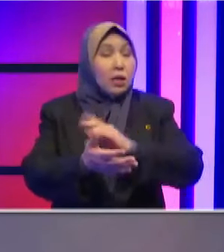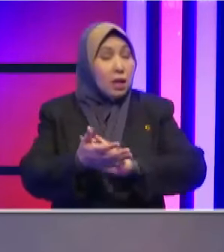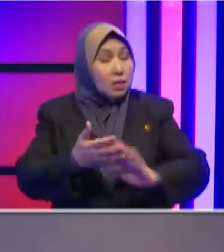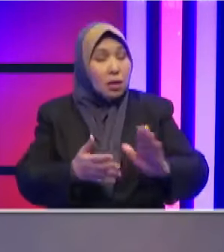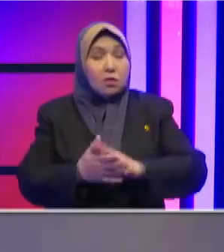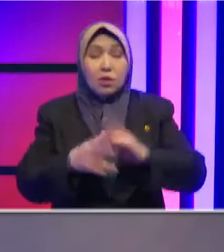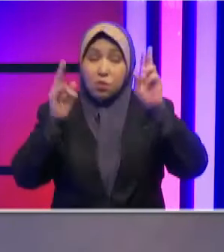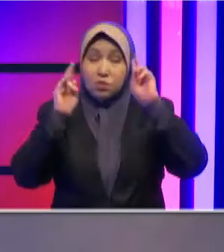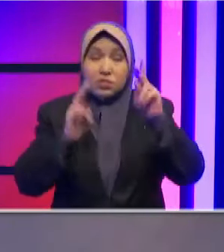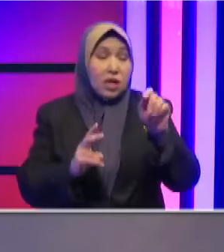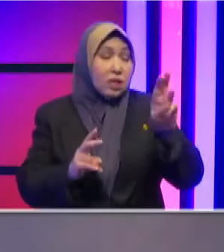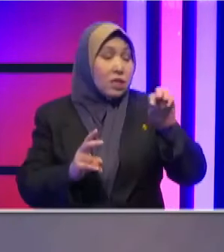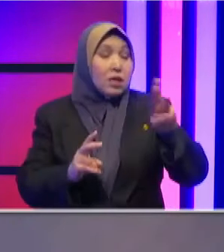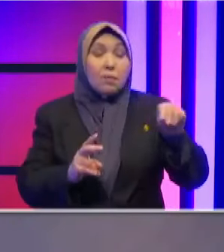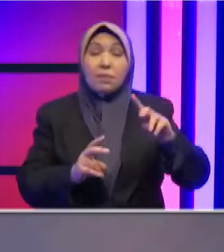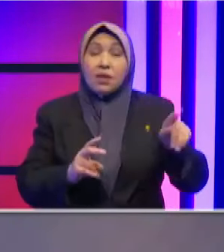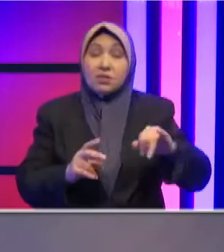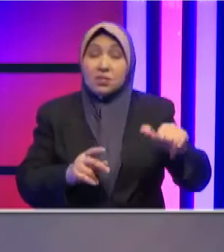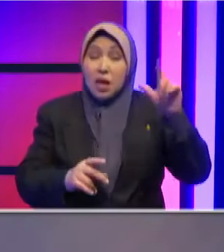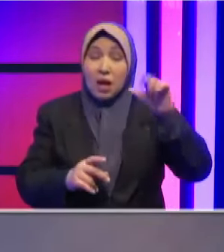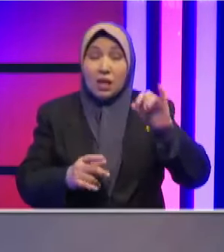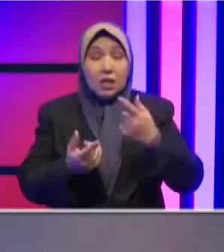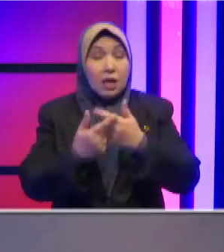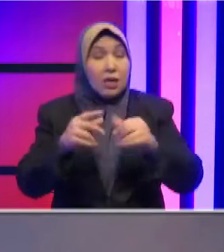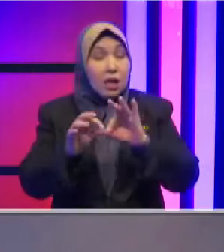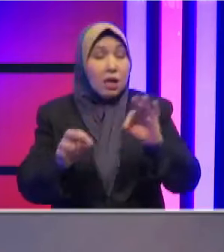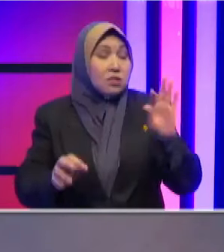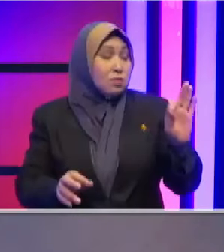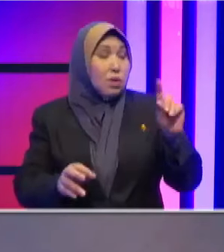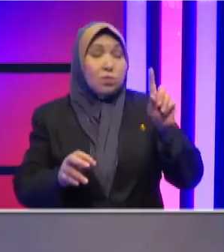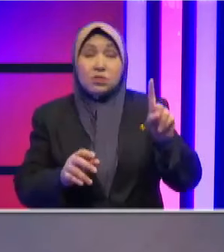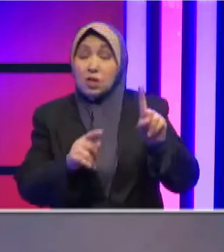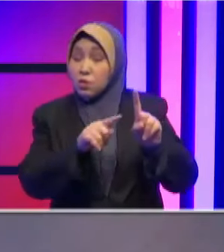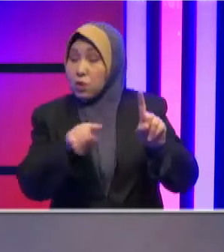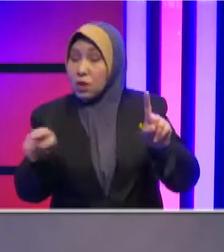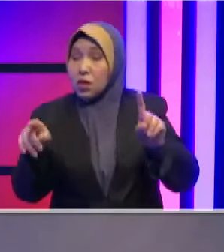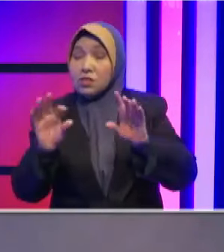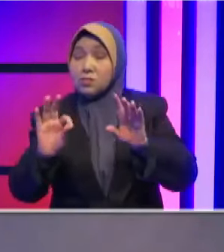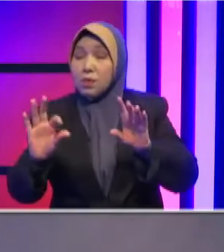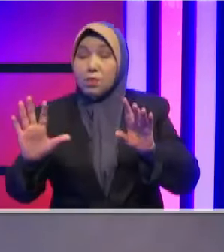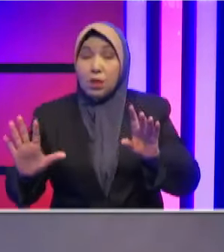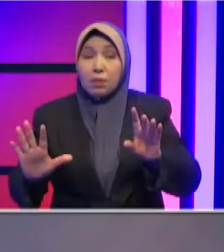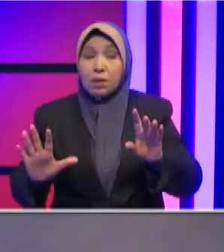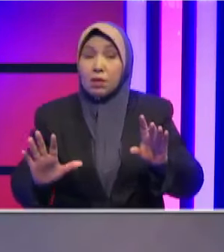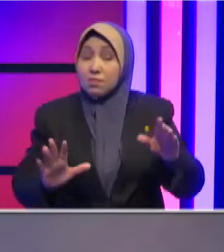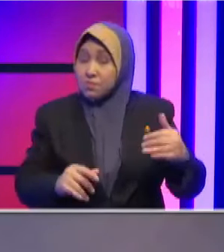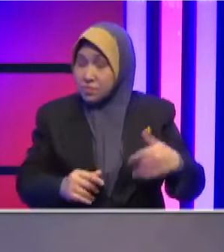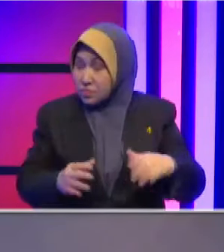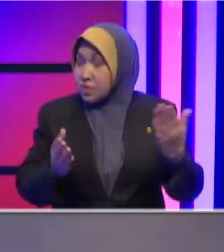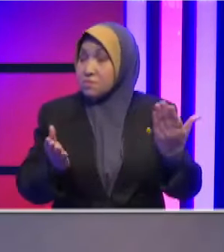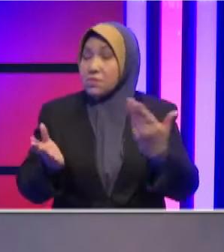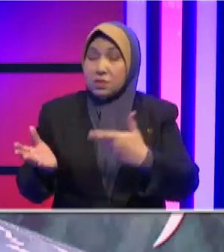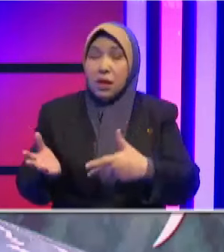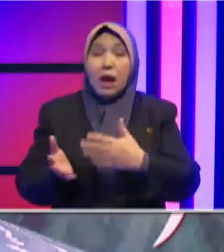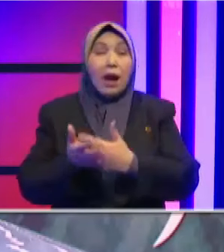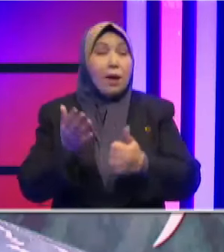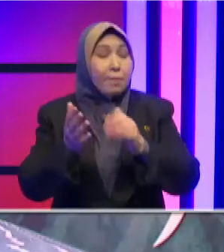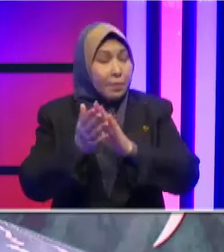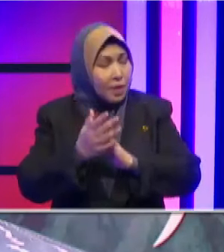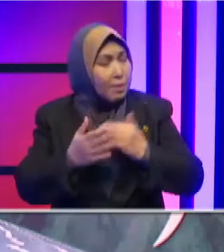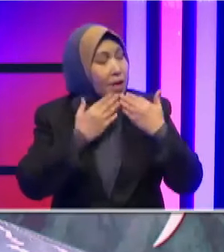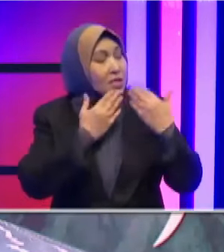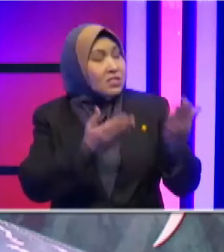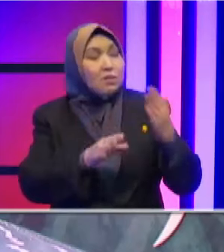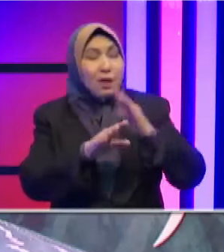al-fadhil Ustaz Tarmizi ahli daripada ayat 91 sampai ayat 95 tafadhol masykura Alhamdulillah